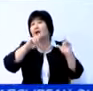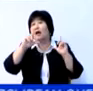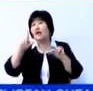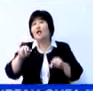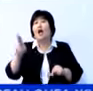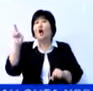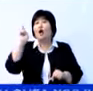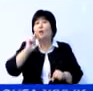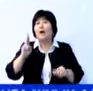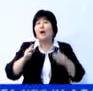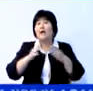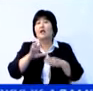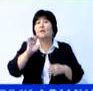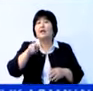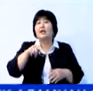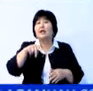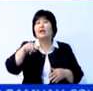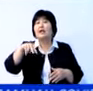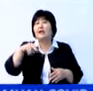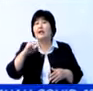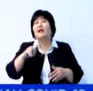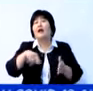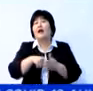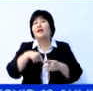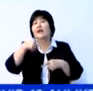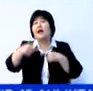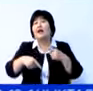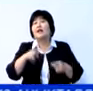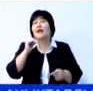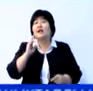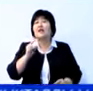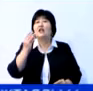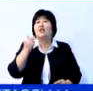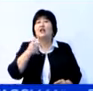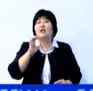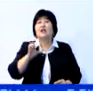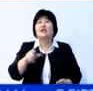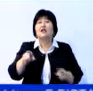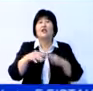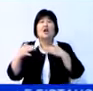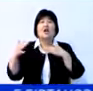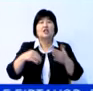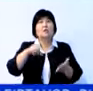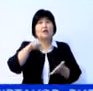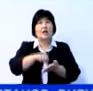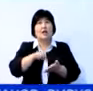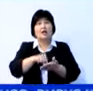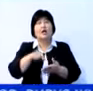Балтық елдерінен Берлин қаласына дейін әрі қарай қиыр шығыстағы шайқастарға